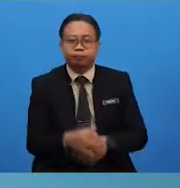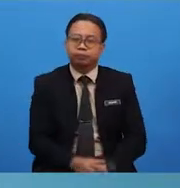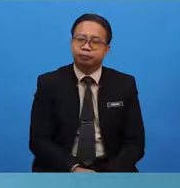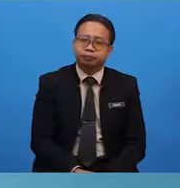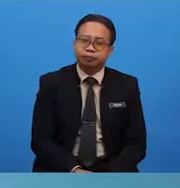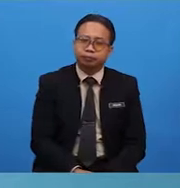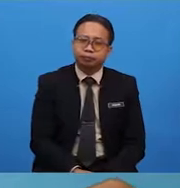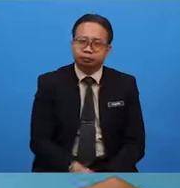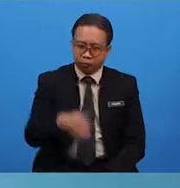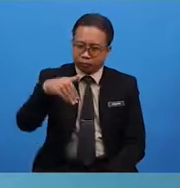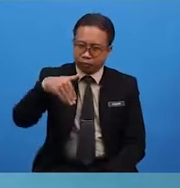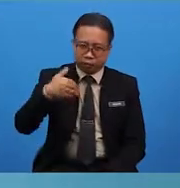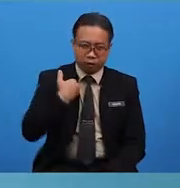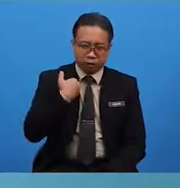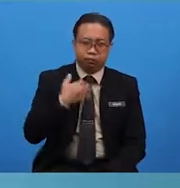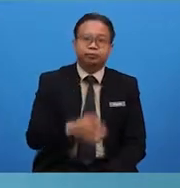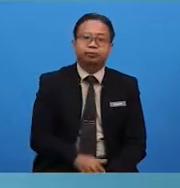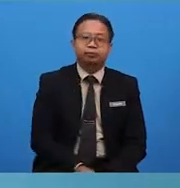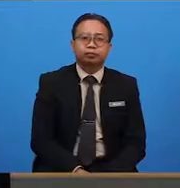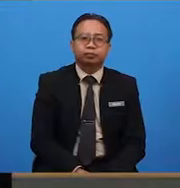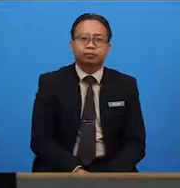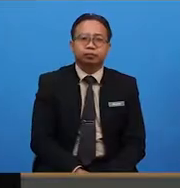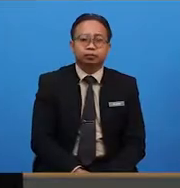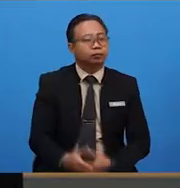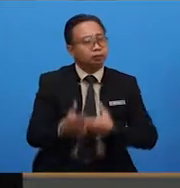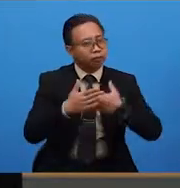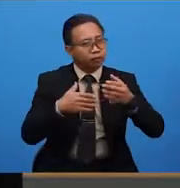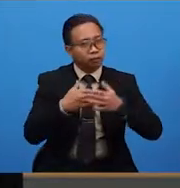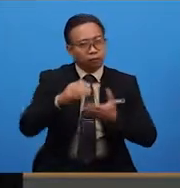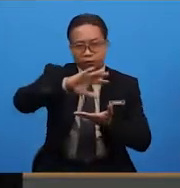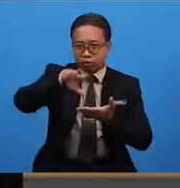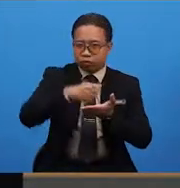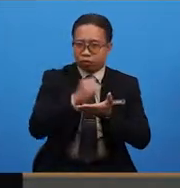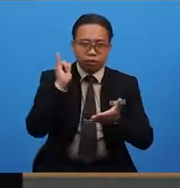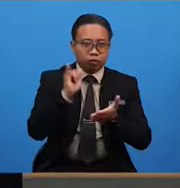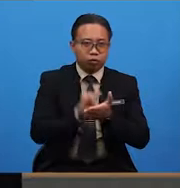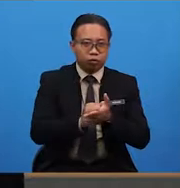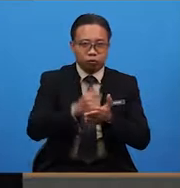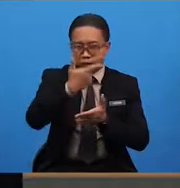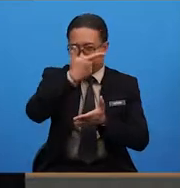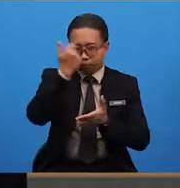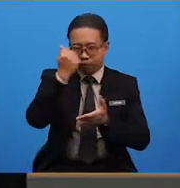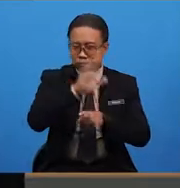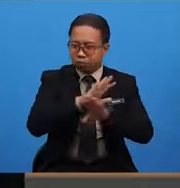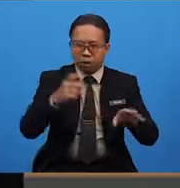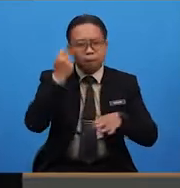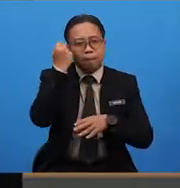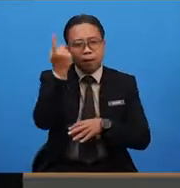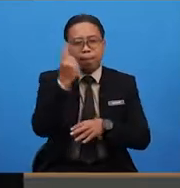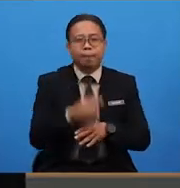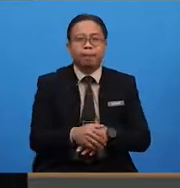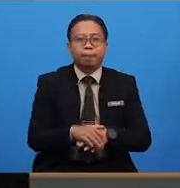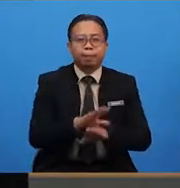lagi ide lagi tak pesumo itu mungkin disebabkan dijatah paham